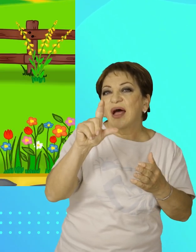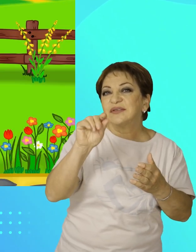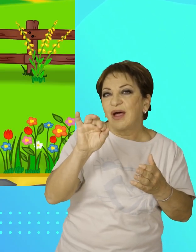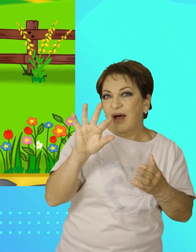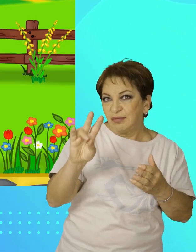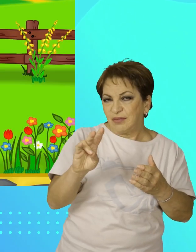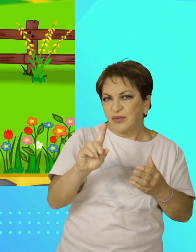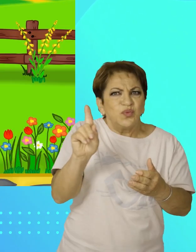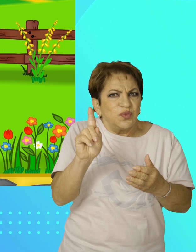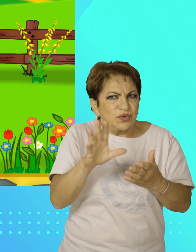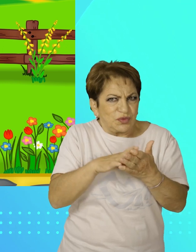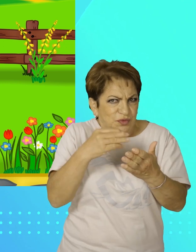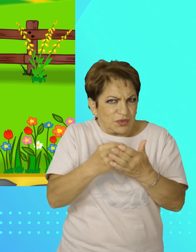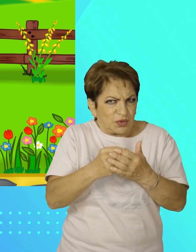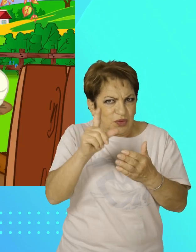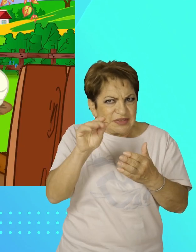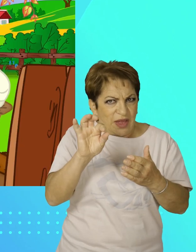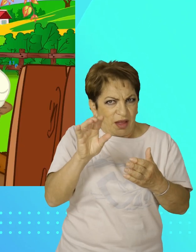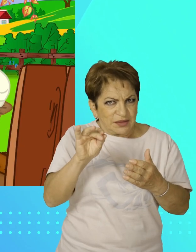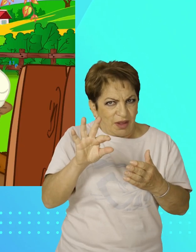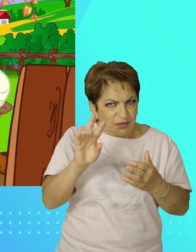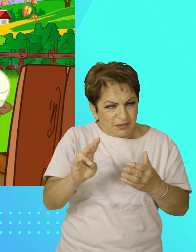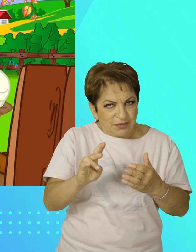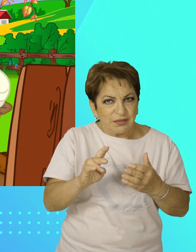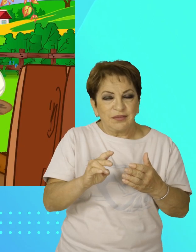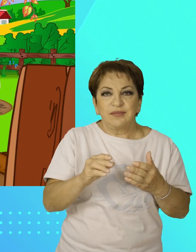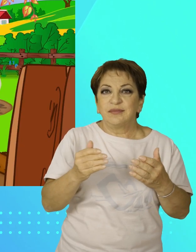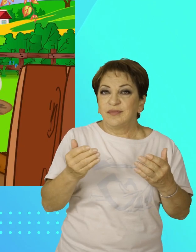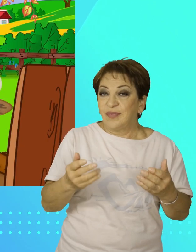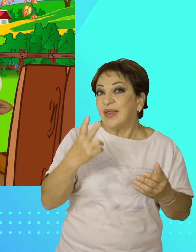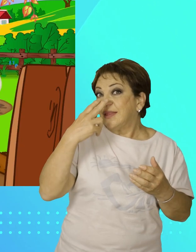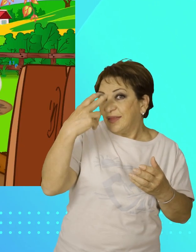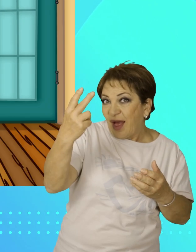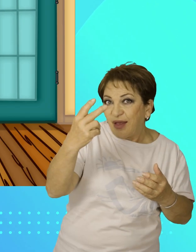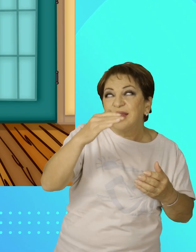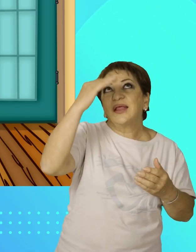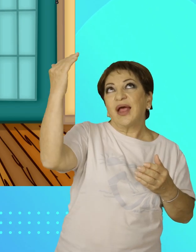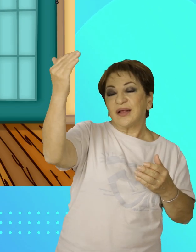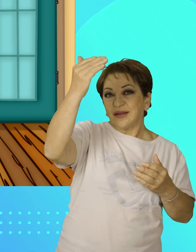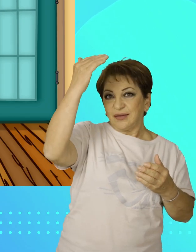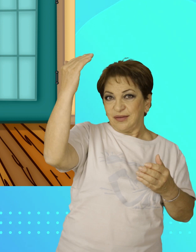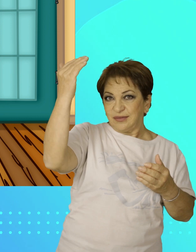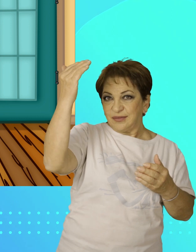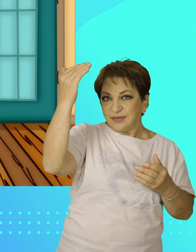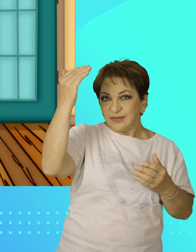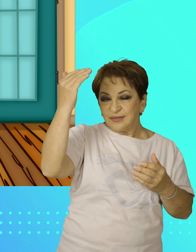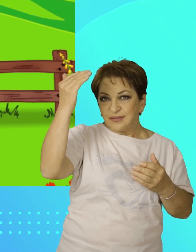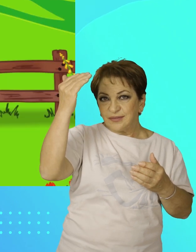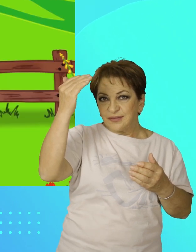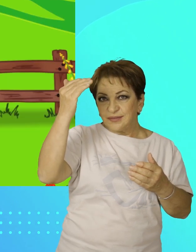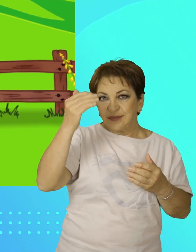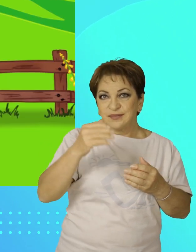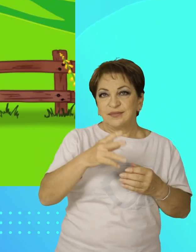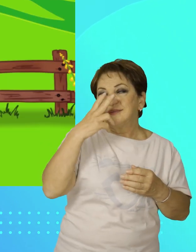Խիացան, իսկ դա ինչ է։ Բավ, նա իր երկնքին։